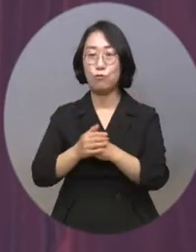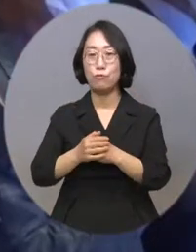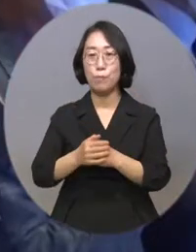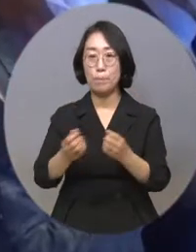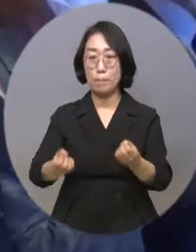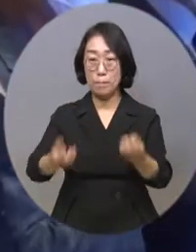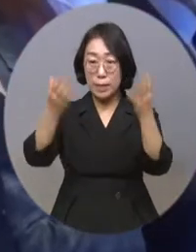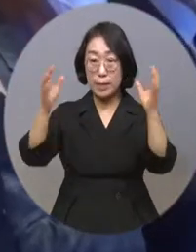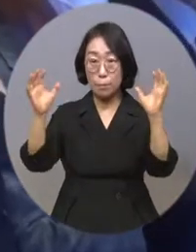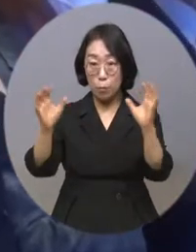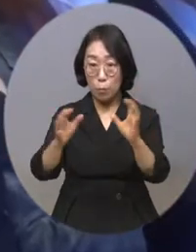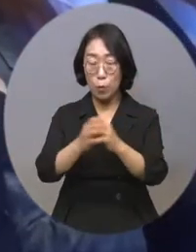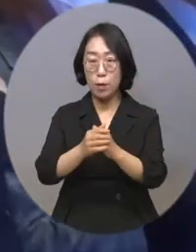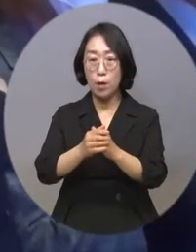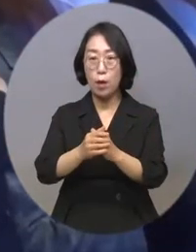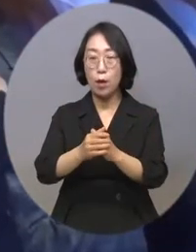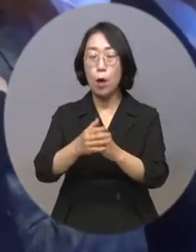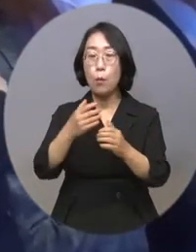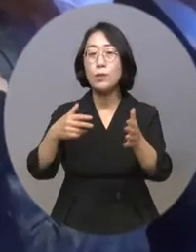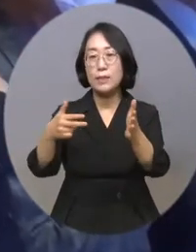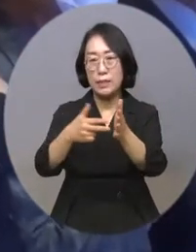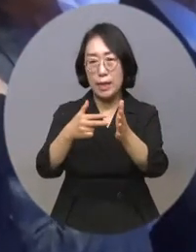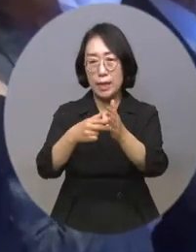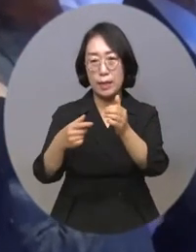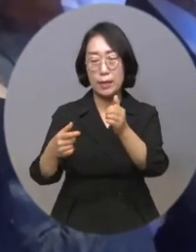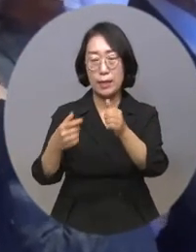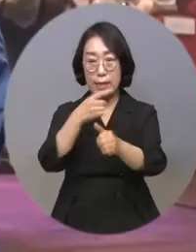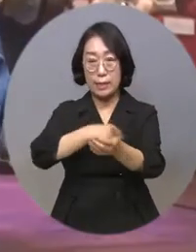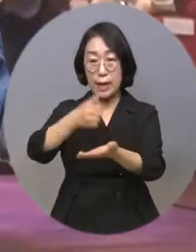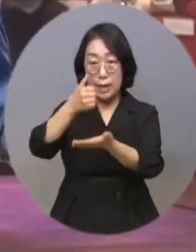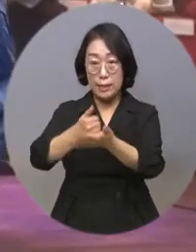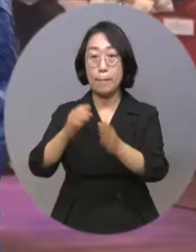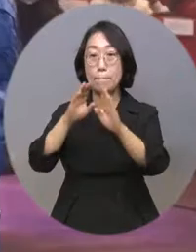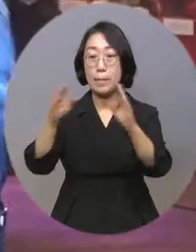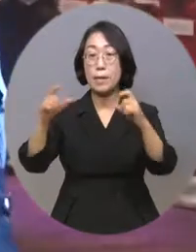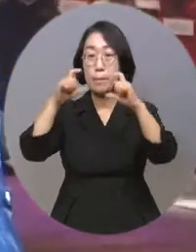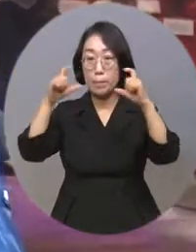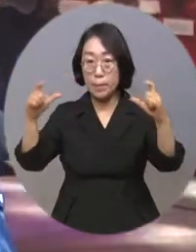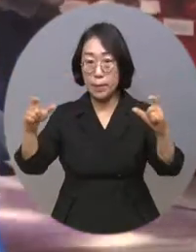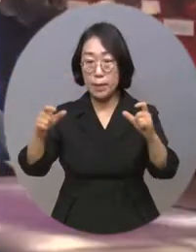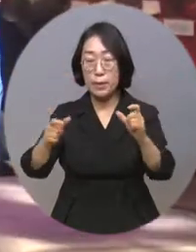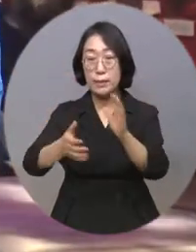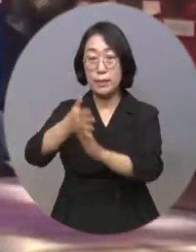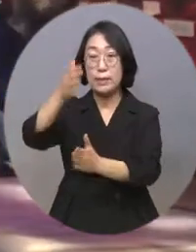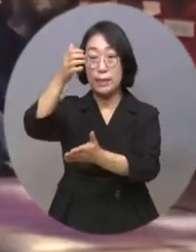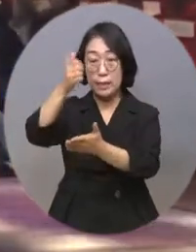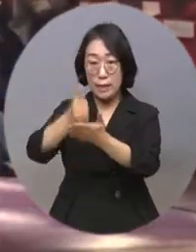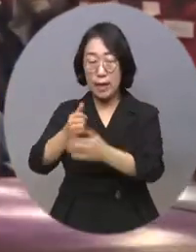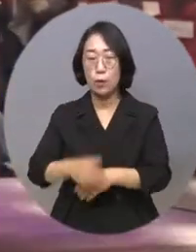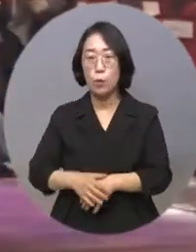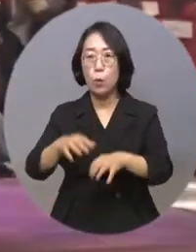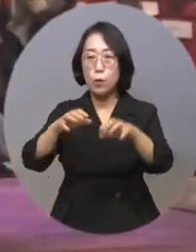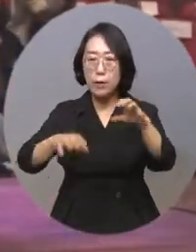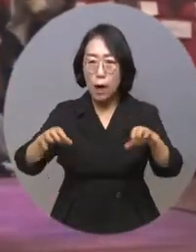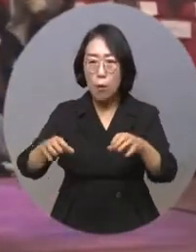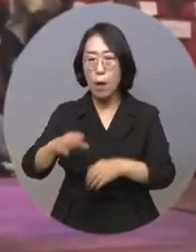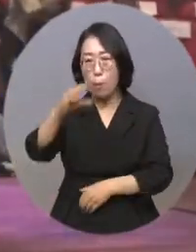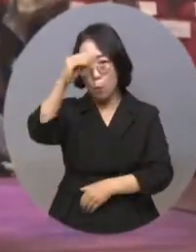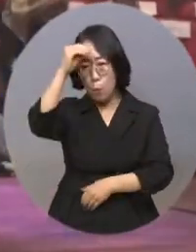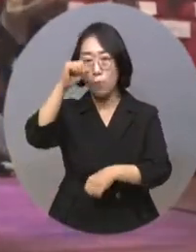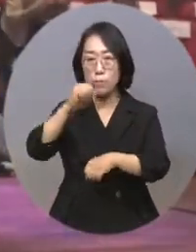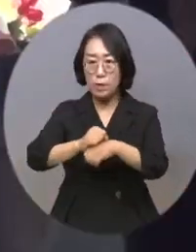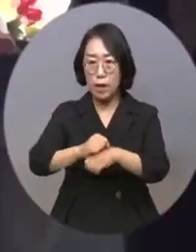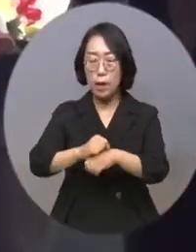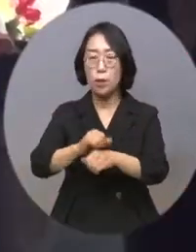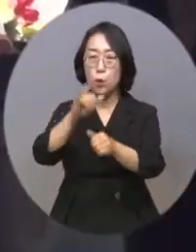행사에는 김제제일복지재단 이사장의 개회선언과 박준배 김제시장이 사회와 이웃에게 모범이 되는